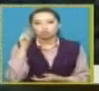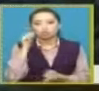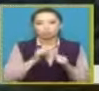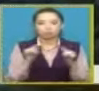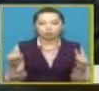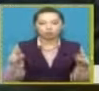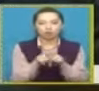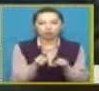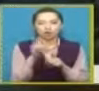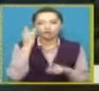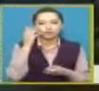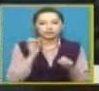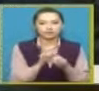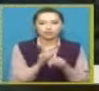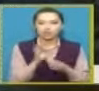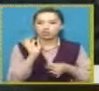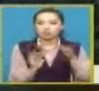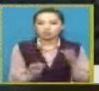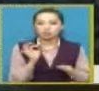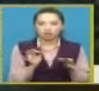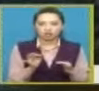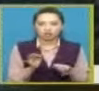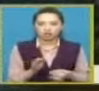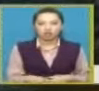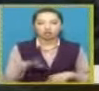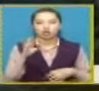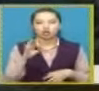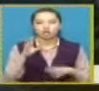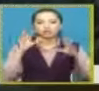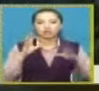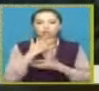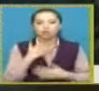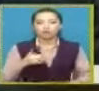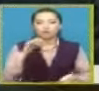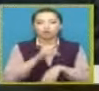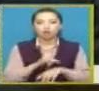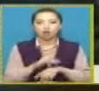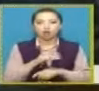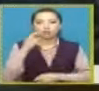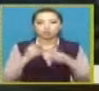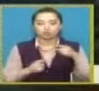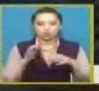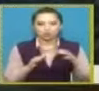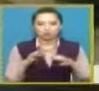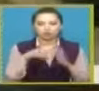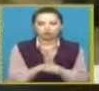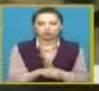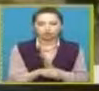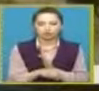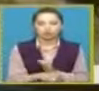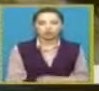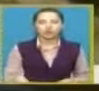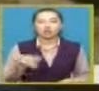сапа сақталған. Істер бойынша заңсыз сотталу фактілері орын алмаған бүгінгі таңға дейін.